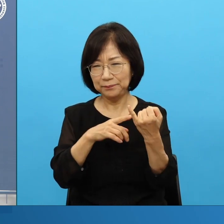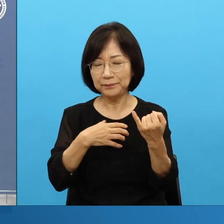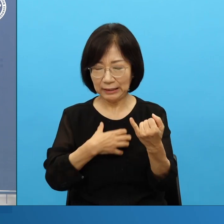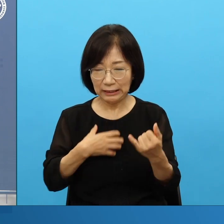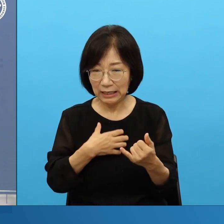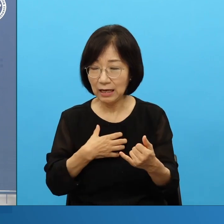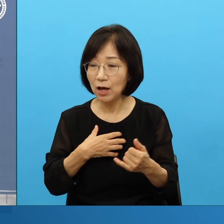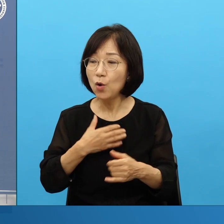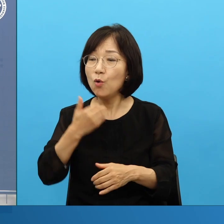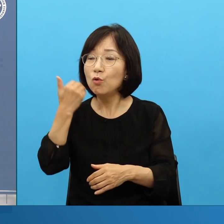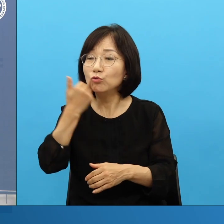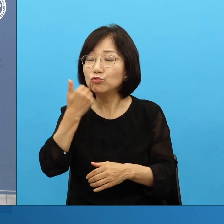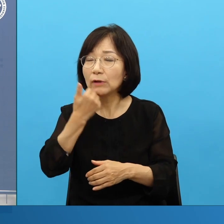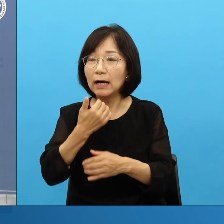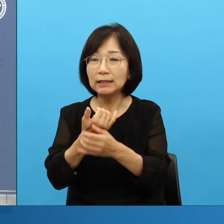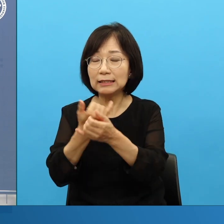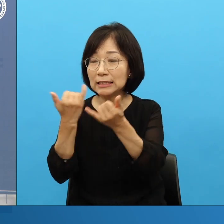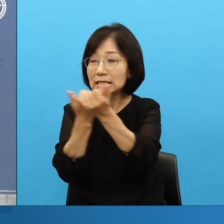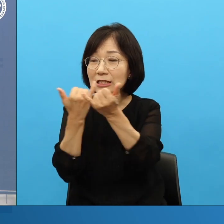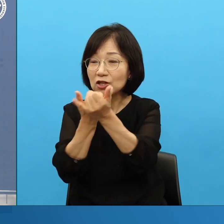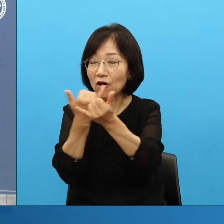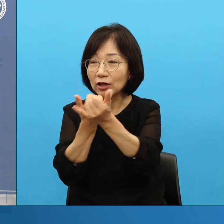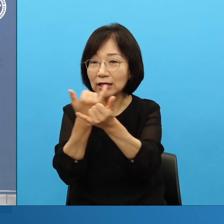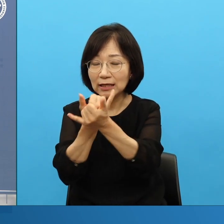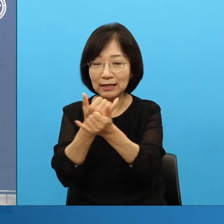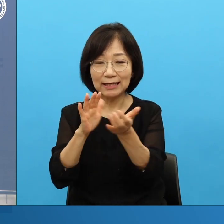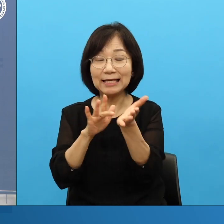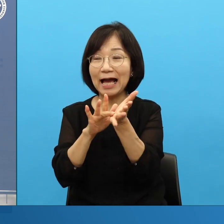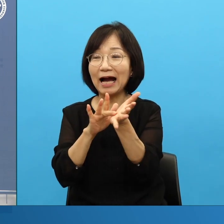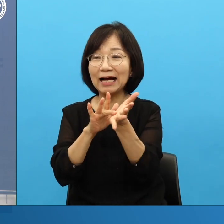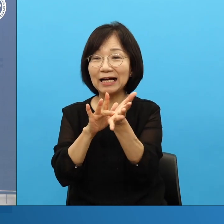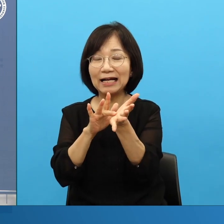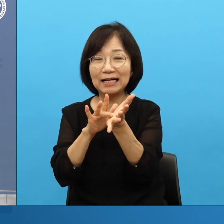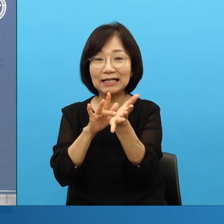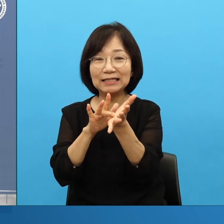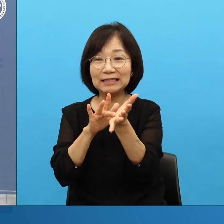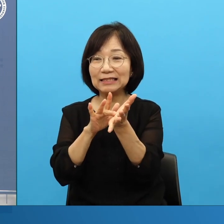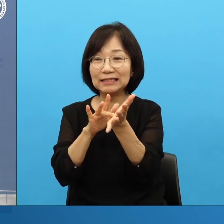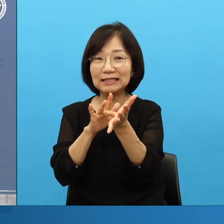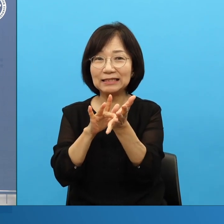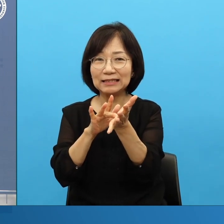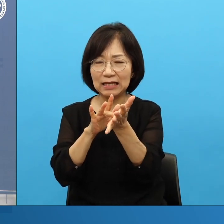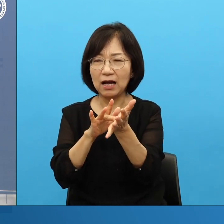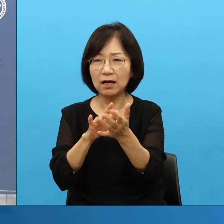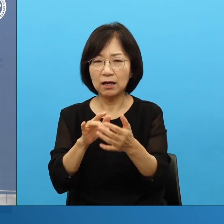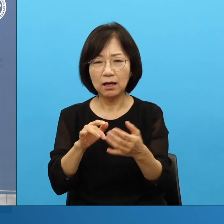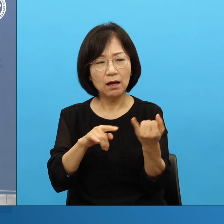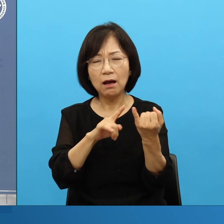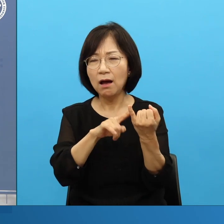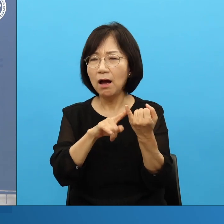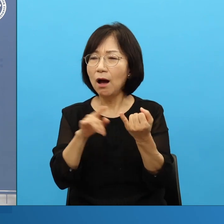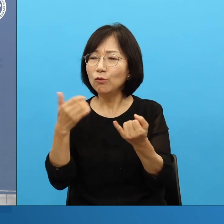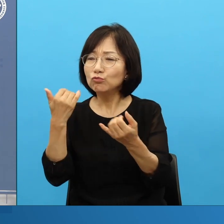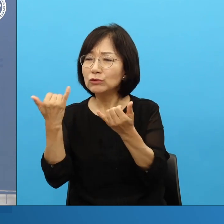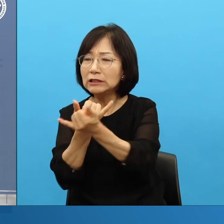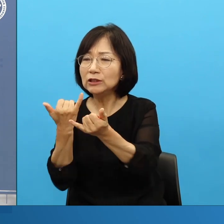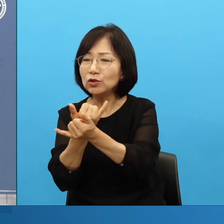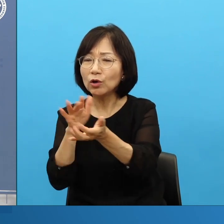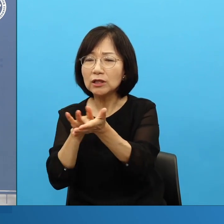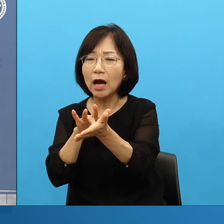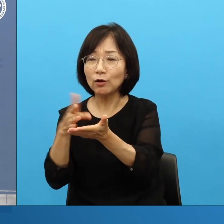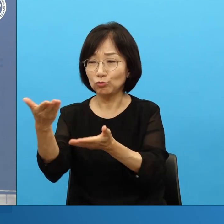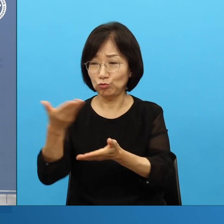saying that it will be helpful for her eyes, on passing they gave her some medicine and it made her blind. 그런 건 보상도 없어. 누가 친척이 준 건데 그걸